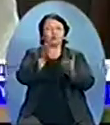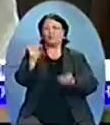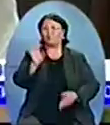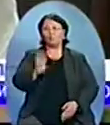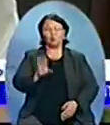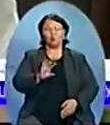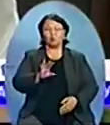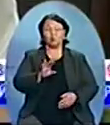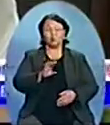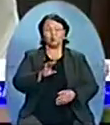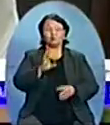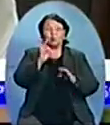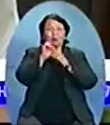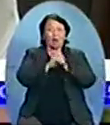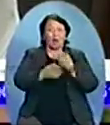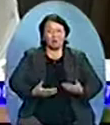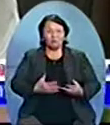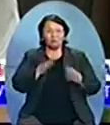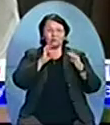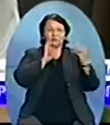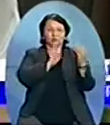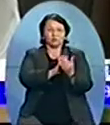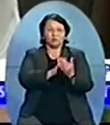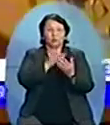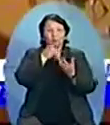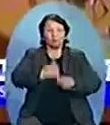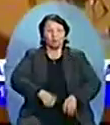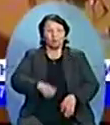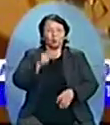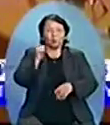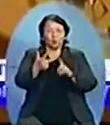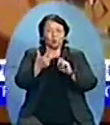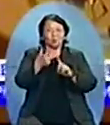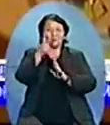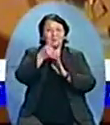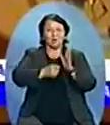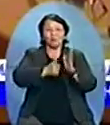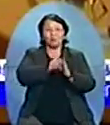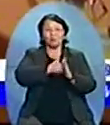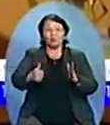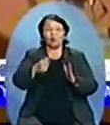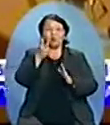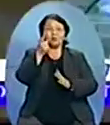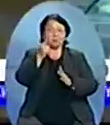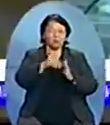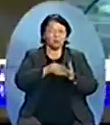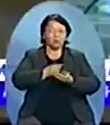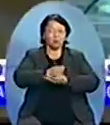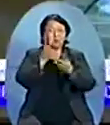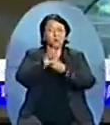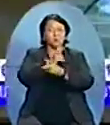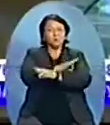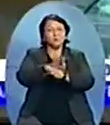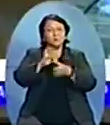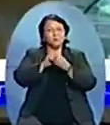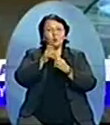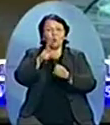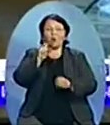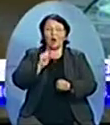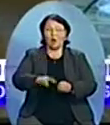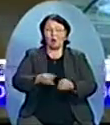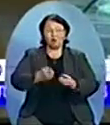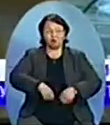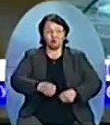ихэд 3 дахь хүүхдийг нь 2 нас хүртэл сар бүр 120 мянган төгрөг өгөх хуулийн төсөл боловсруулсан байна. Хэрвээ энэ хууль батлагдвал хүн амын